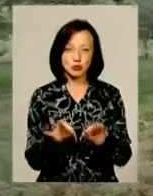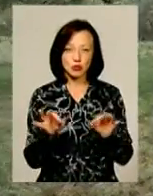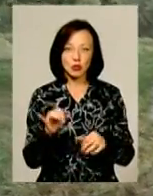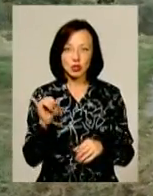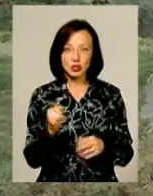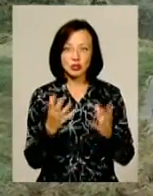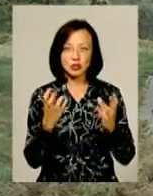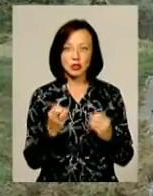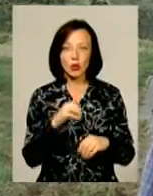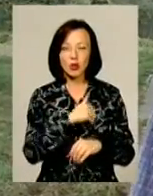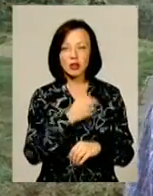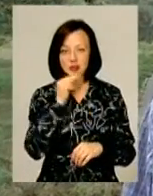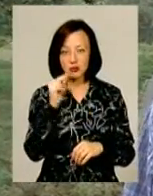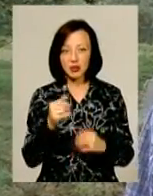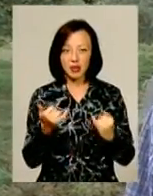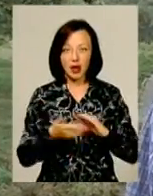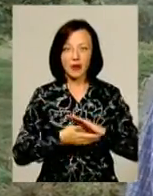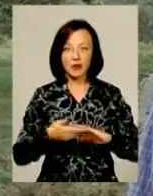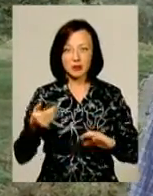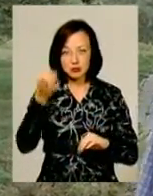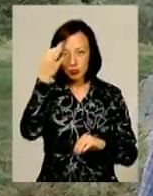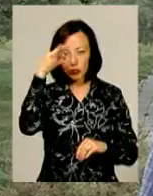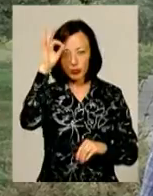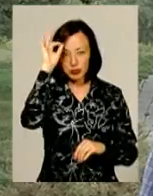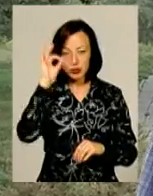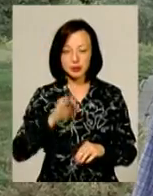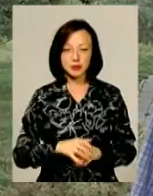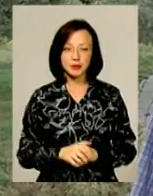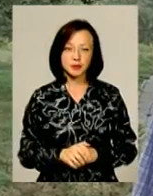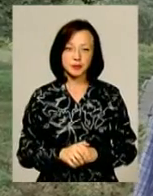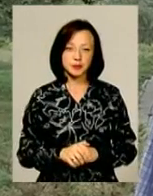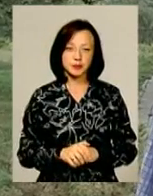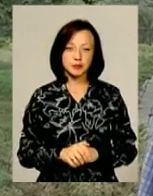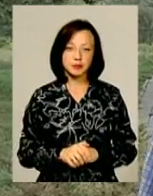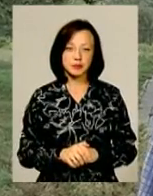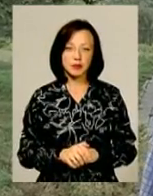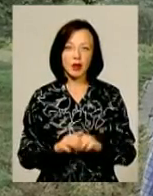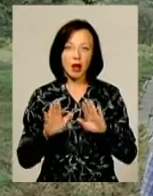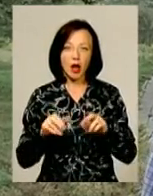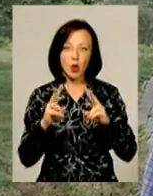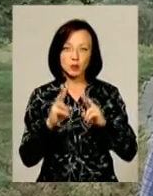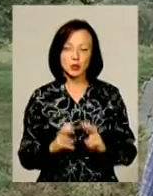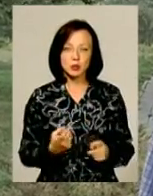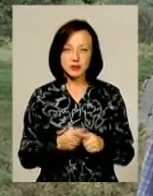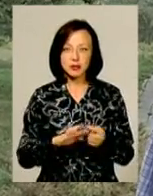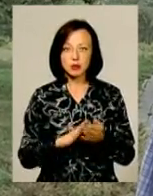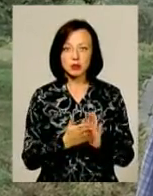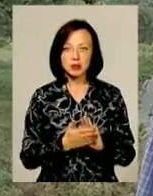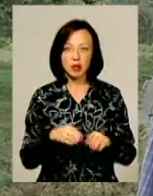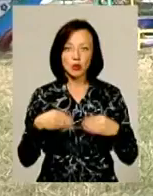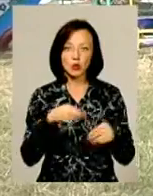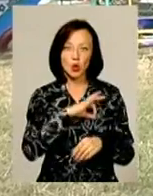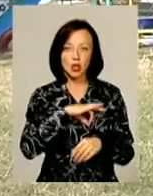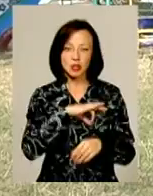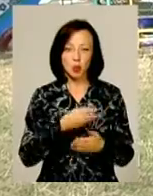з чимось хотіли звинувачувати. Ну, я зараз запросив працівників поліції, хай розберуться в цій ситуації, дадуть юридичну